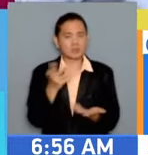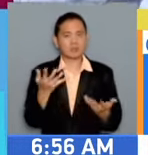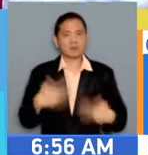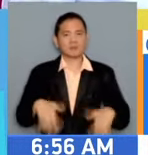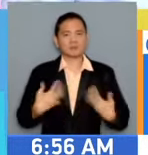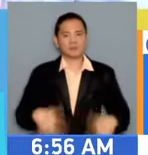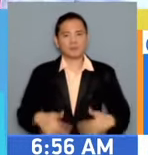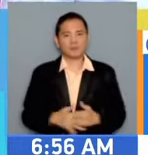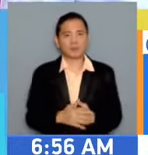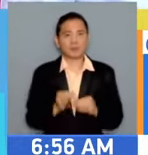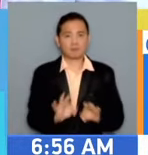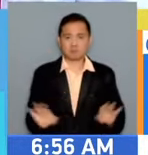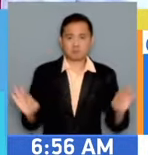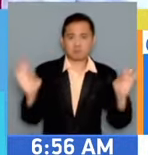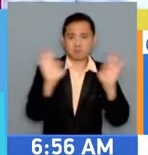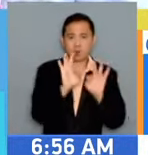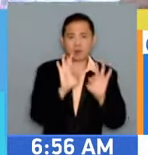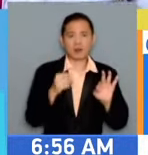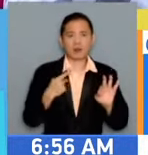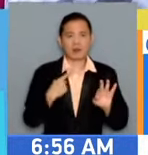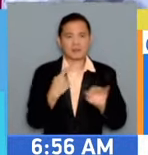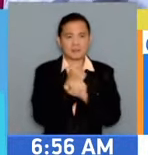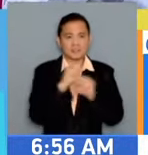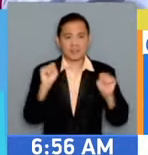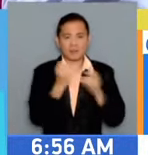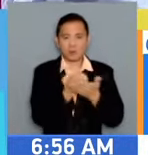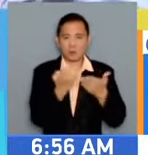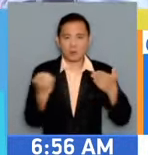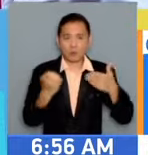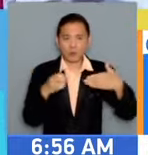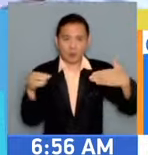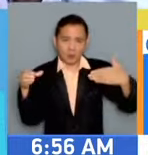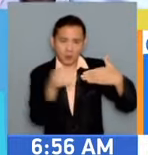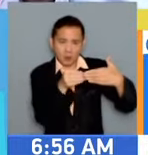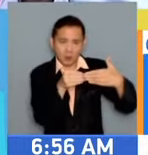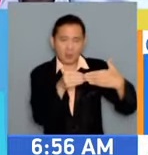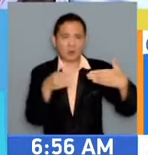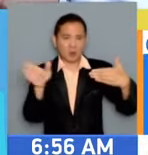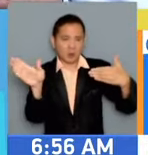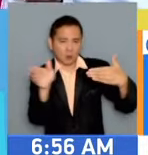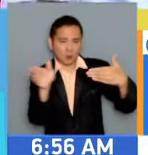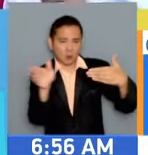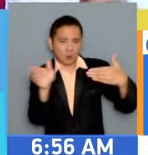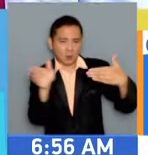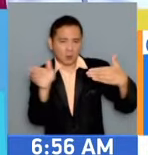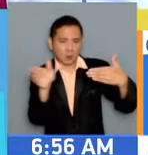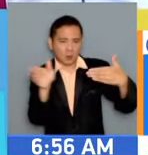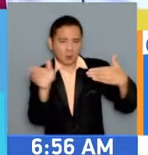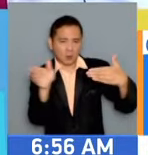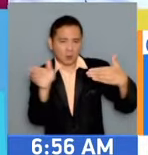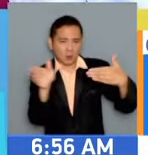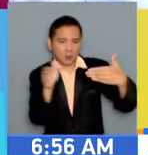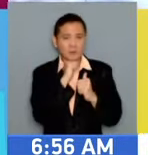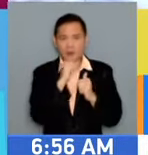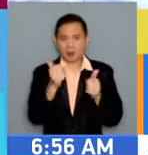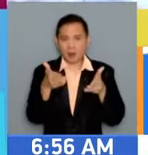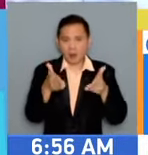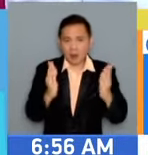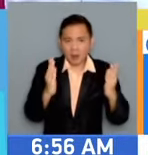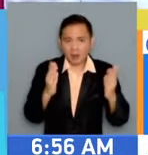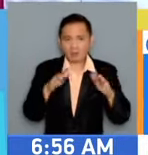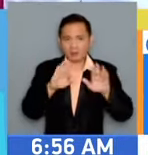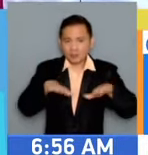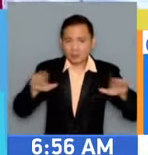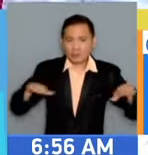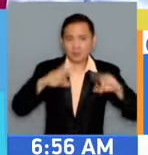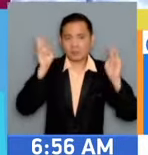mahalaga po nitong safety device na to because hindi po maya-allow ng ating mga bata, mga toddler, na madisgrasya.